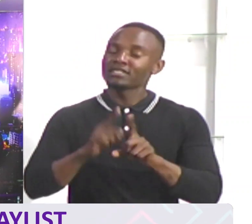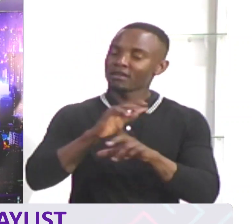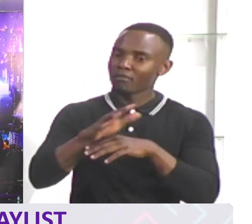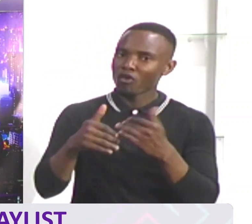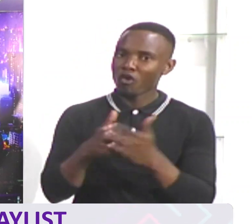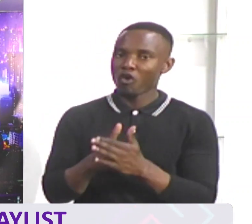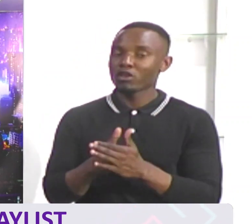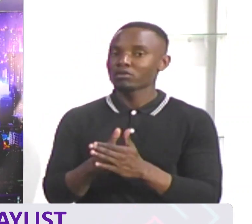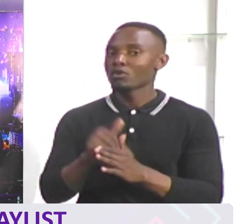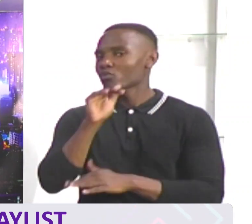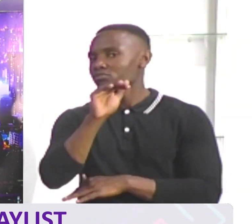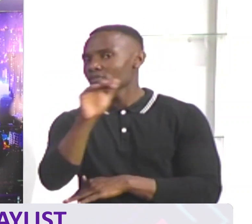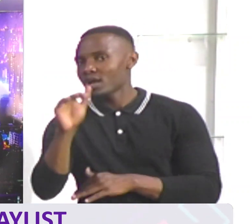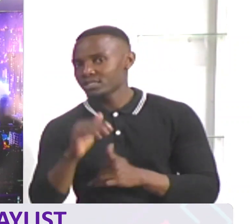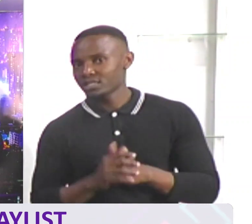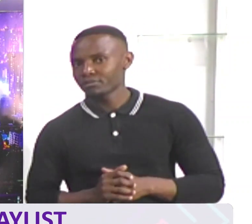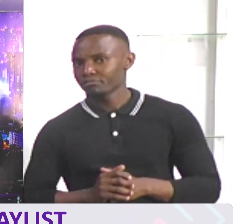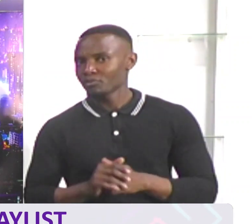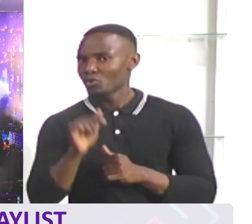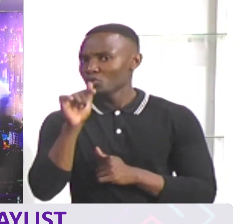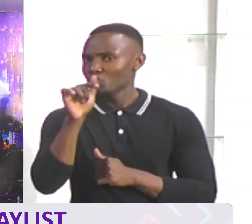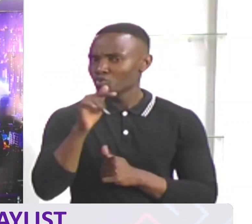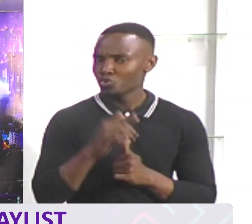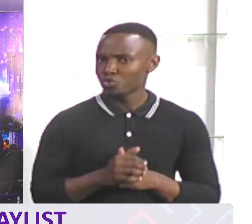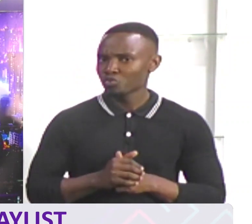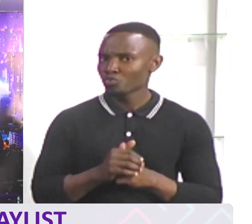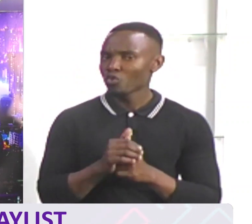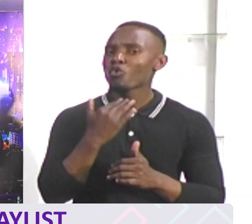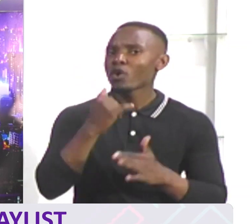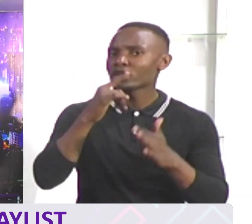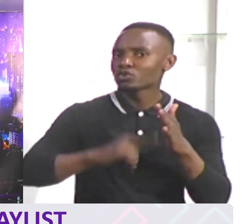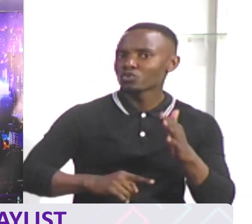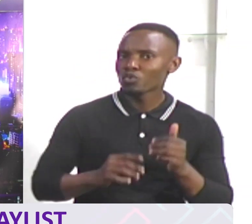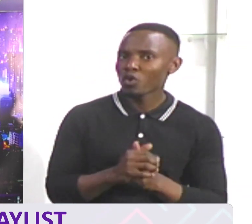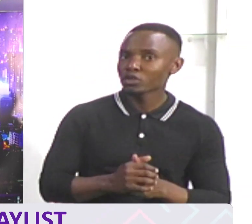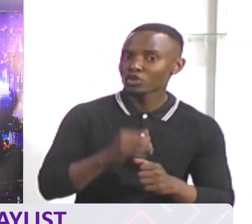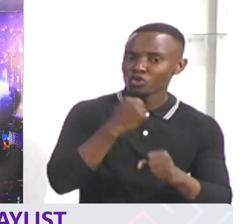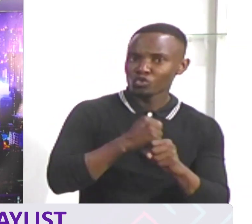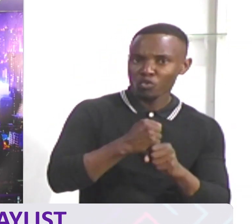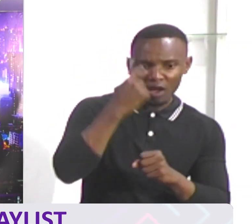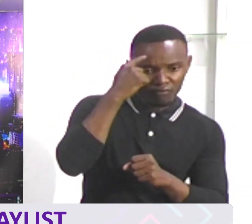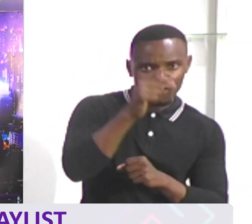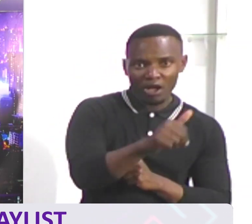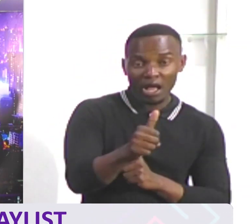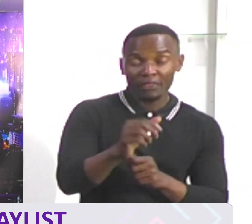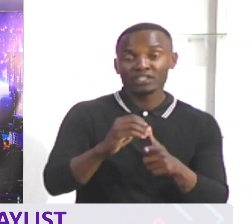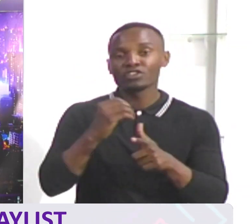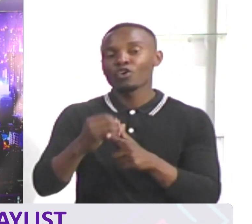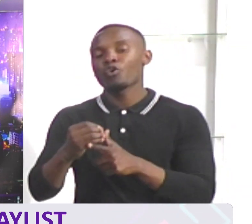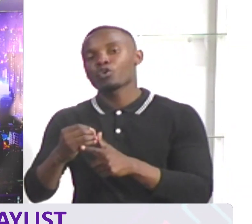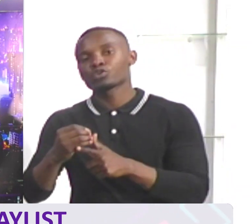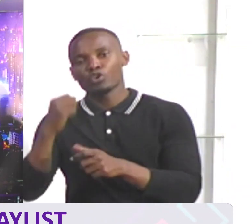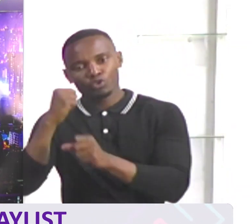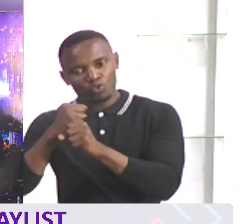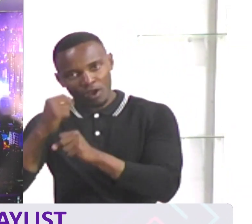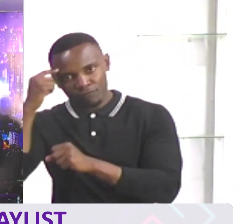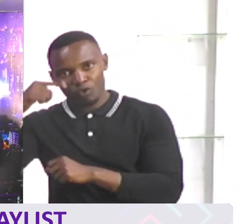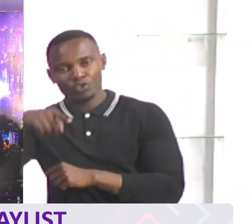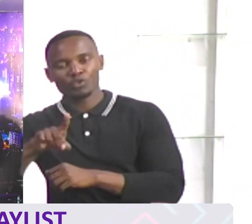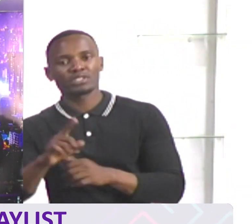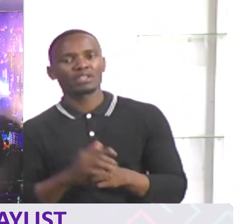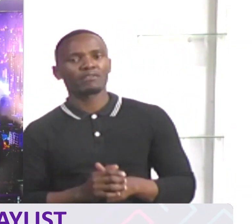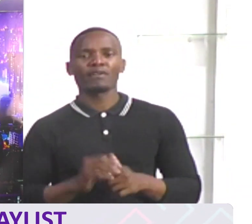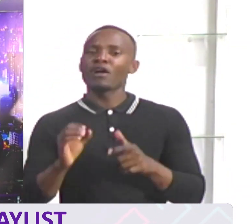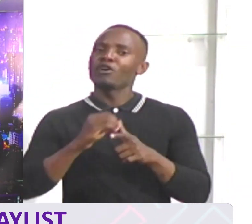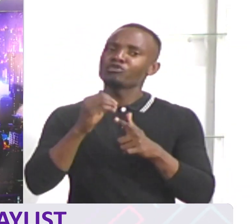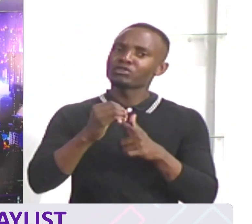playlist gang tonight, we asking you, have you chosen bondage or liberty? What are we talking about? We are saying, are you ready to come out of that